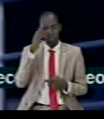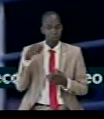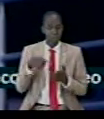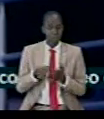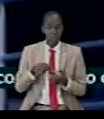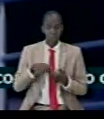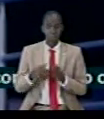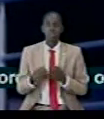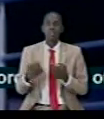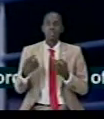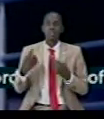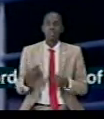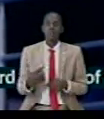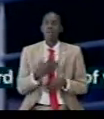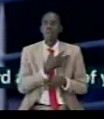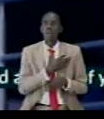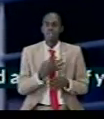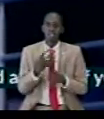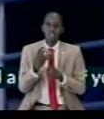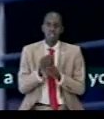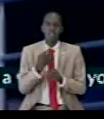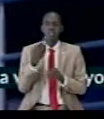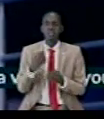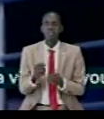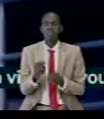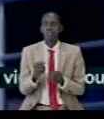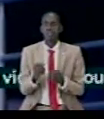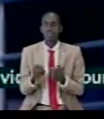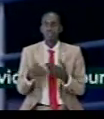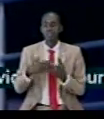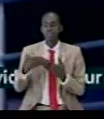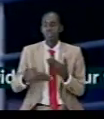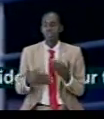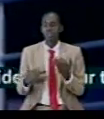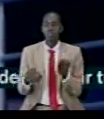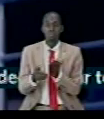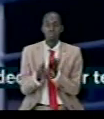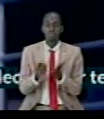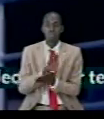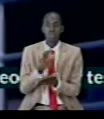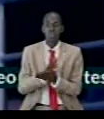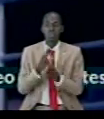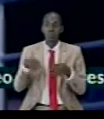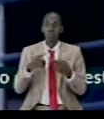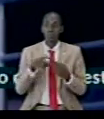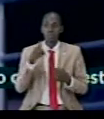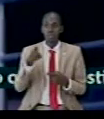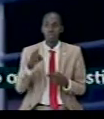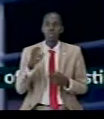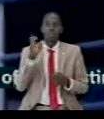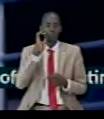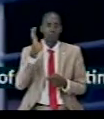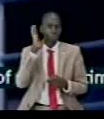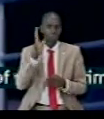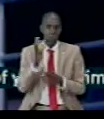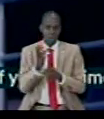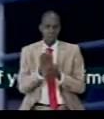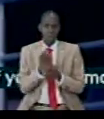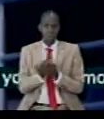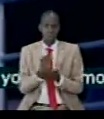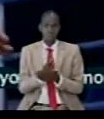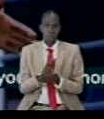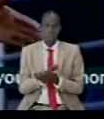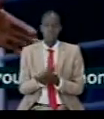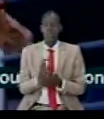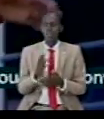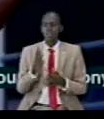mo bishop baba ambi yin tan fun wa yen mo wa ya bishop baba ambe ti ma ti wa fi okuta jo ni ale ma fi epo si ma